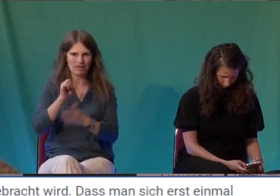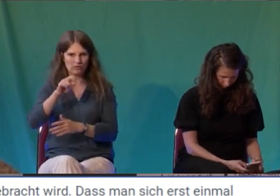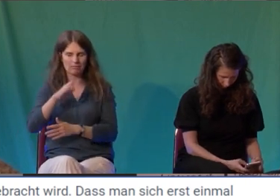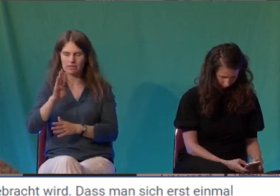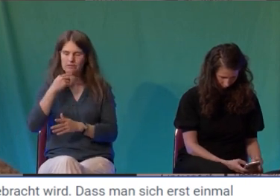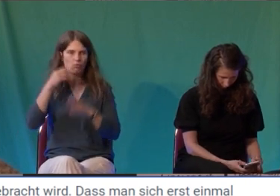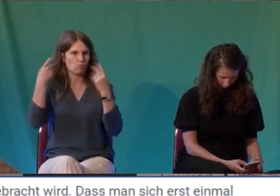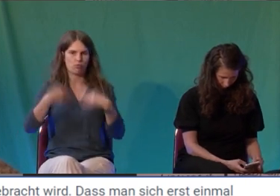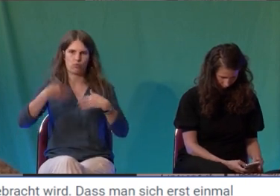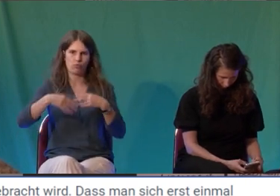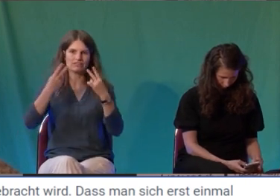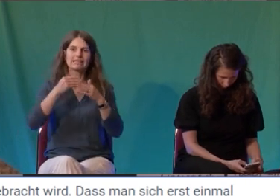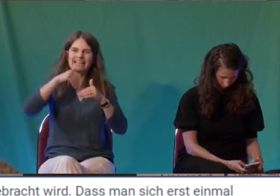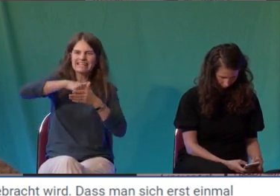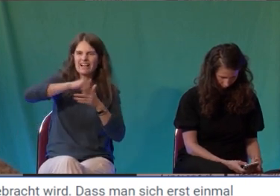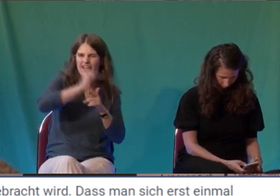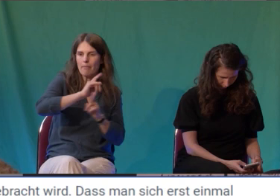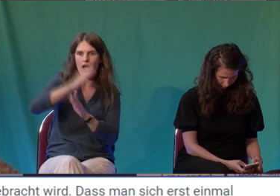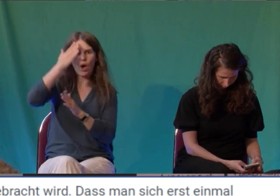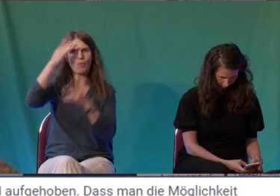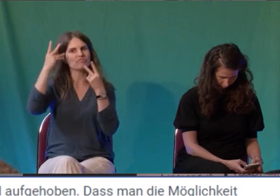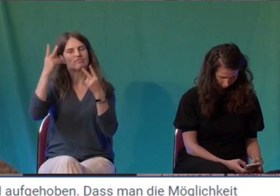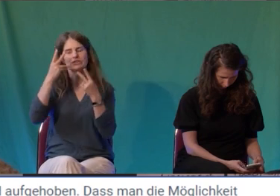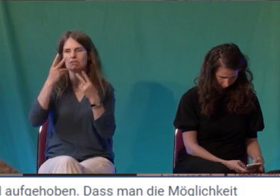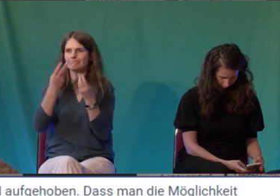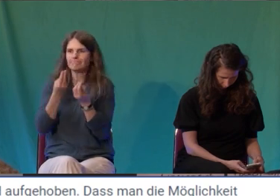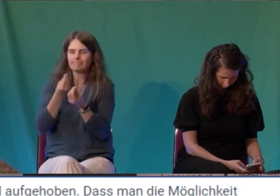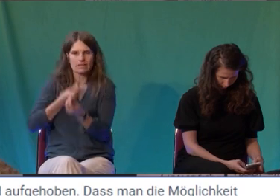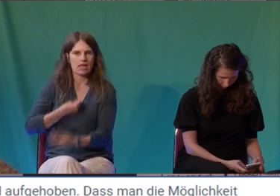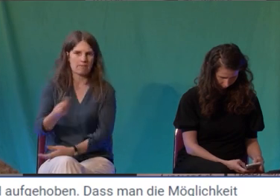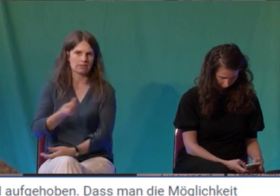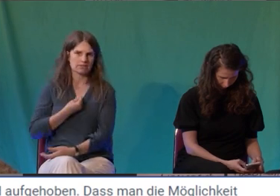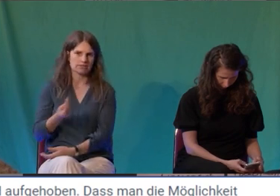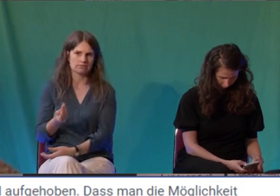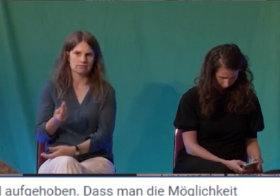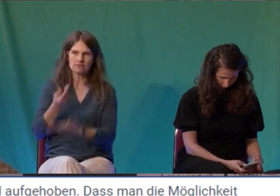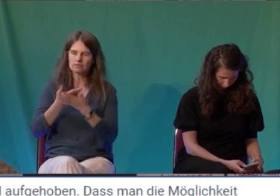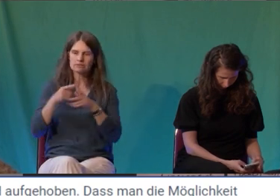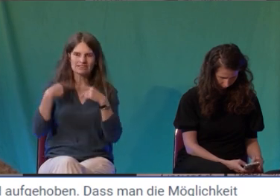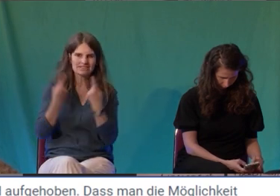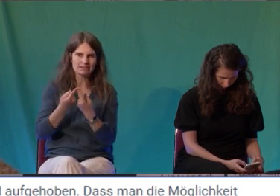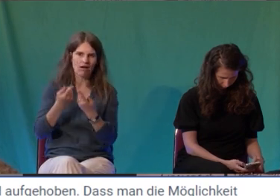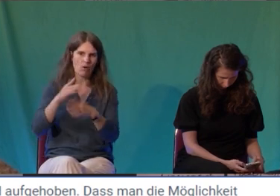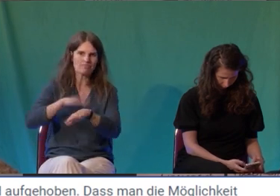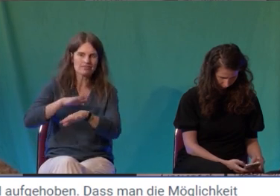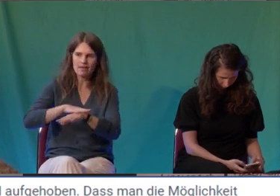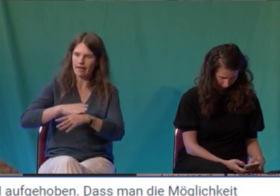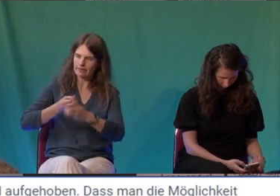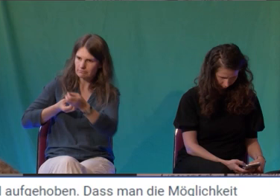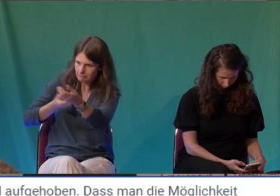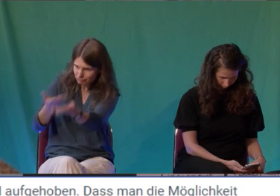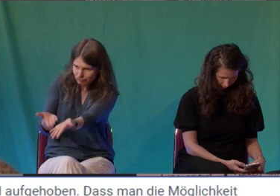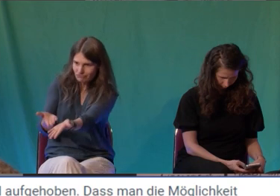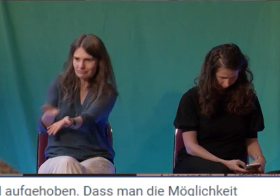also schon auch inhaltlich aber auch diesen Rahmen zu geben den Raum zu geben die Zeit zu geben dass man von sich erzählen kann